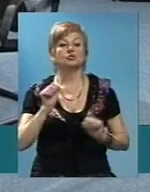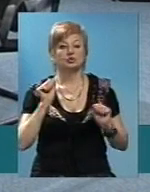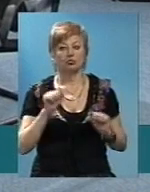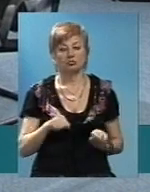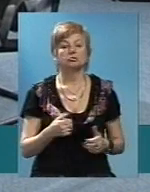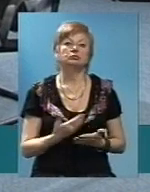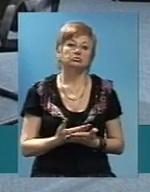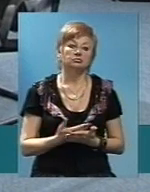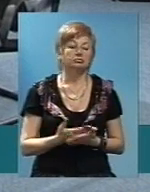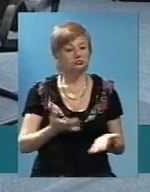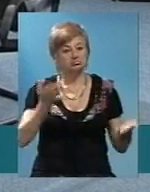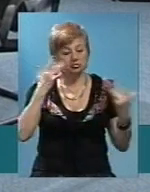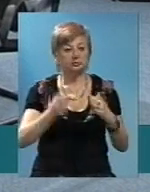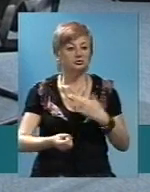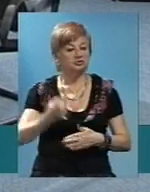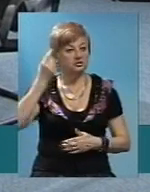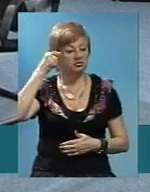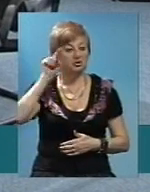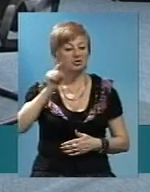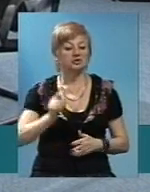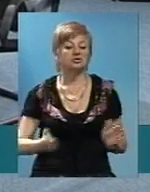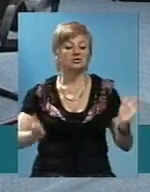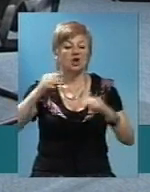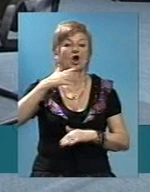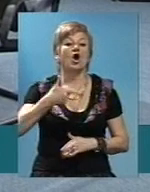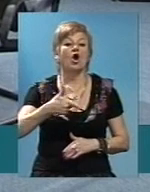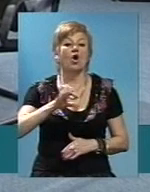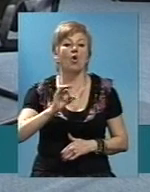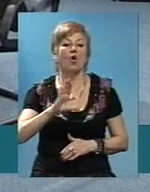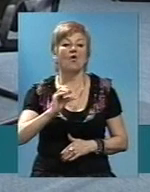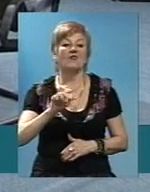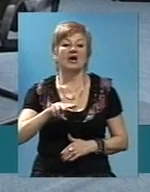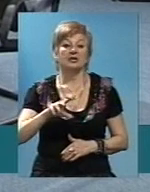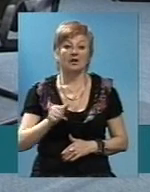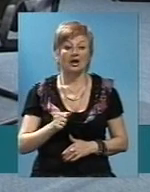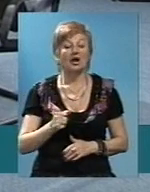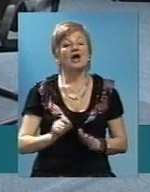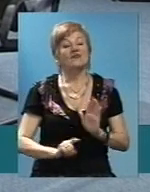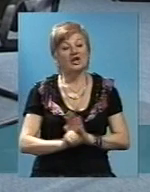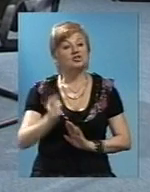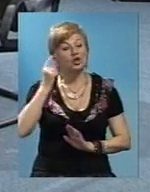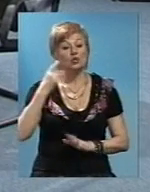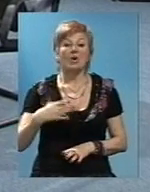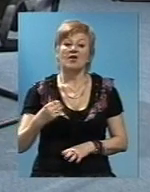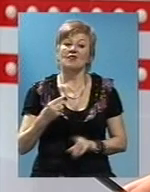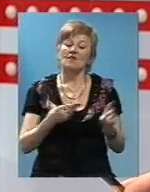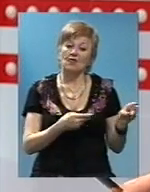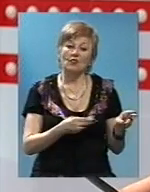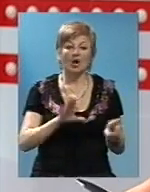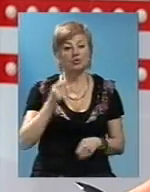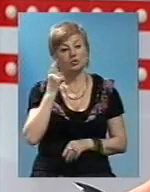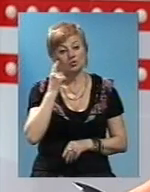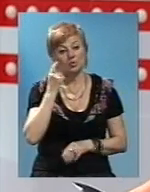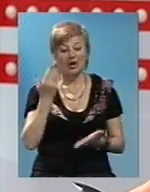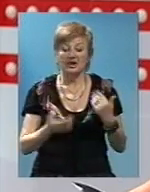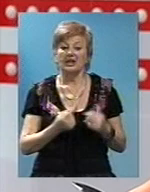майже спонтанно виникла ідея піднятися на Говерлу, бо спочатку ми думали поїхати просто до Львова. обов'язкова. А потім зрозуміло, що якщо ми хочемо цього